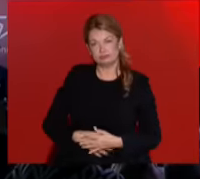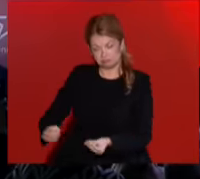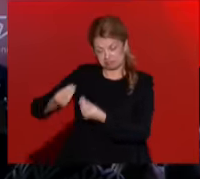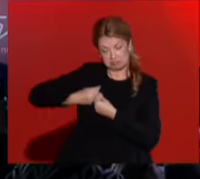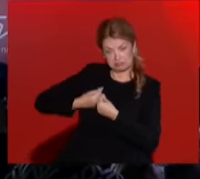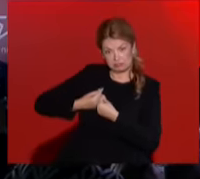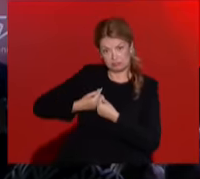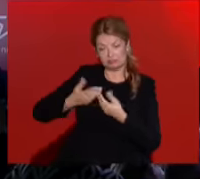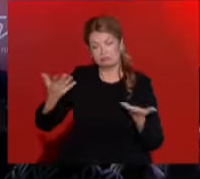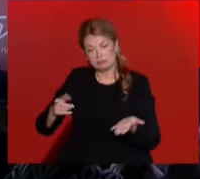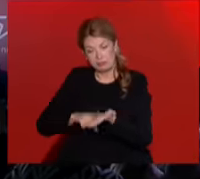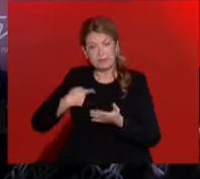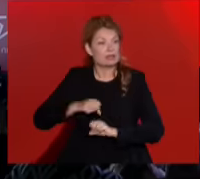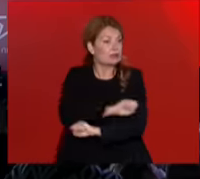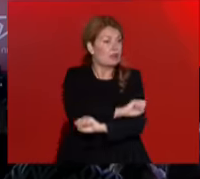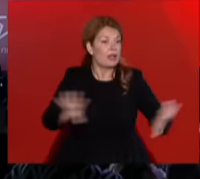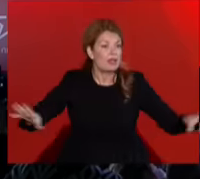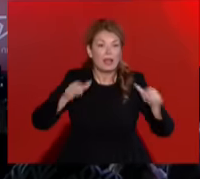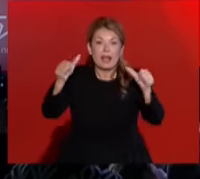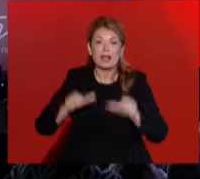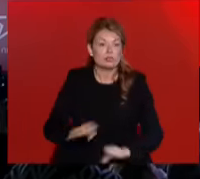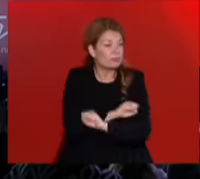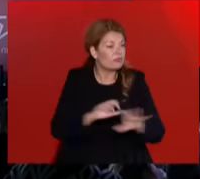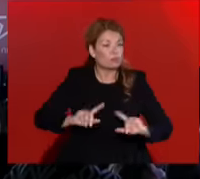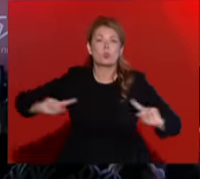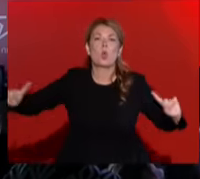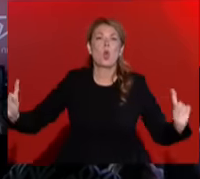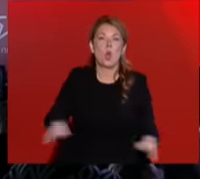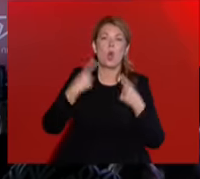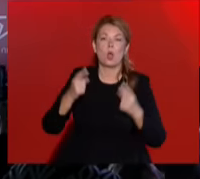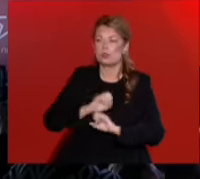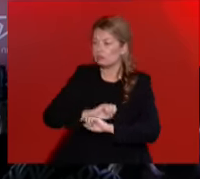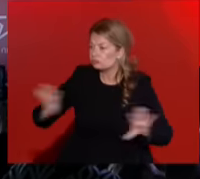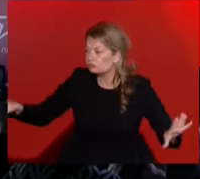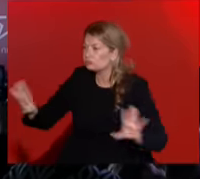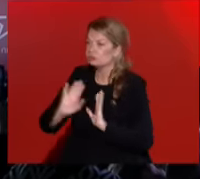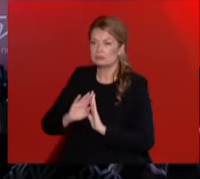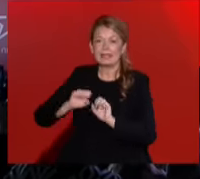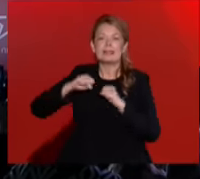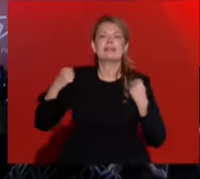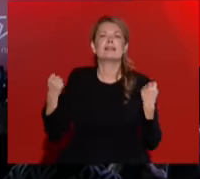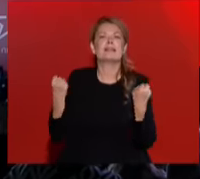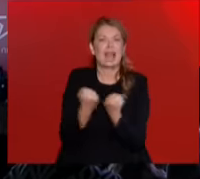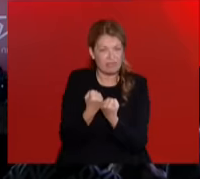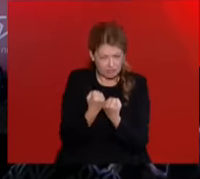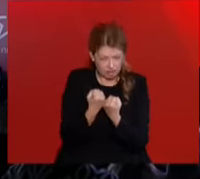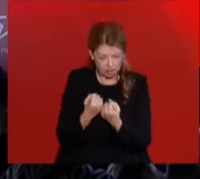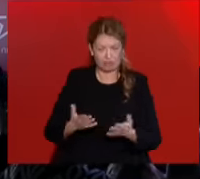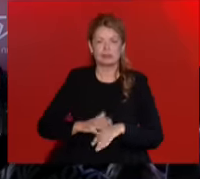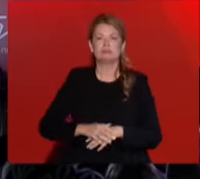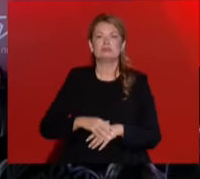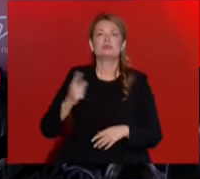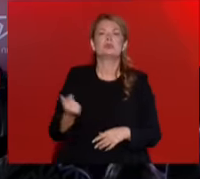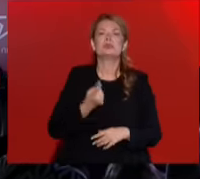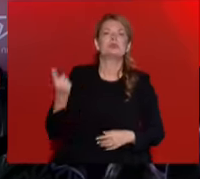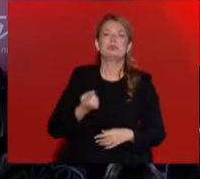Οφείλω να πληροφορήσω όλο το σώμα. Σε όλα τα συνέδρια η